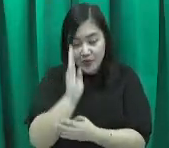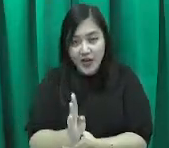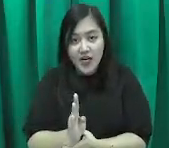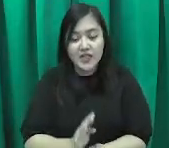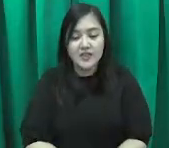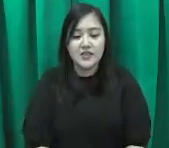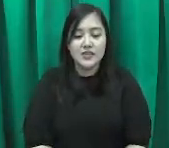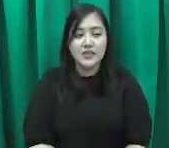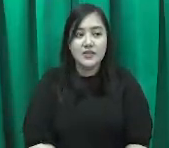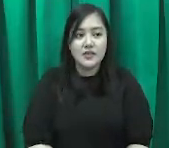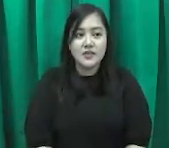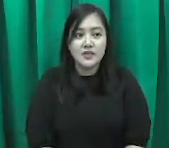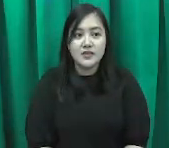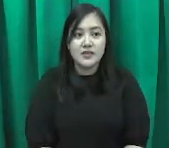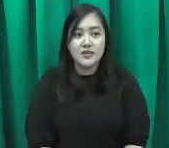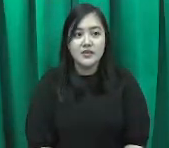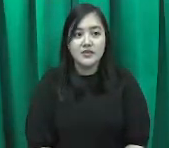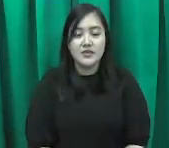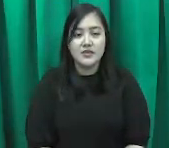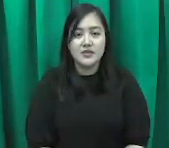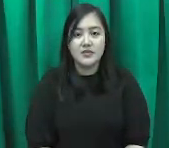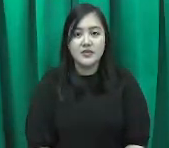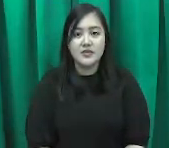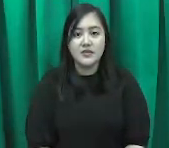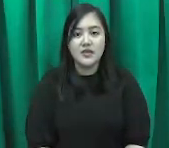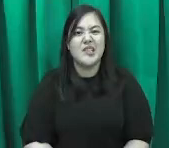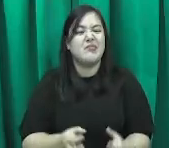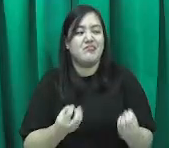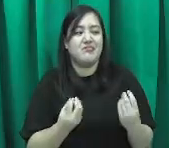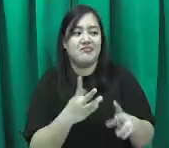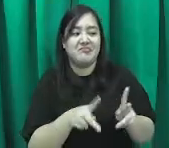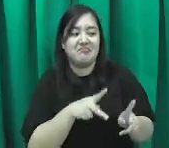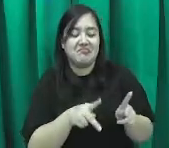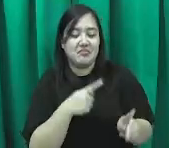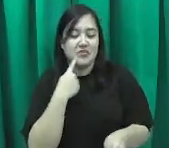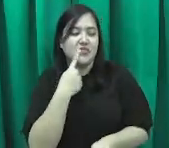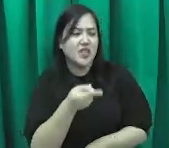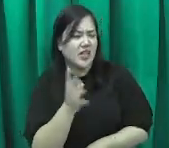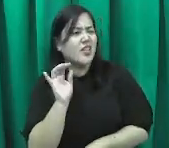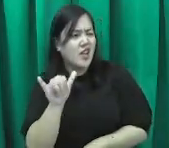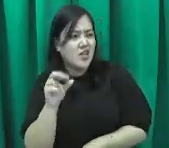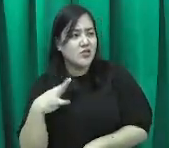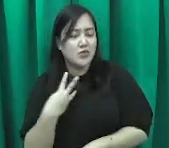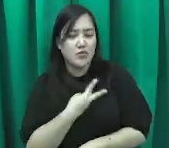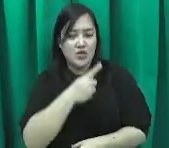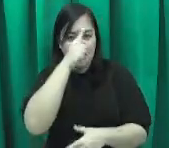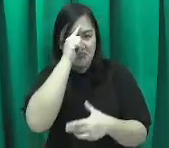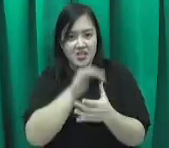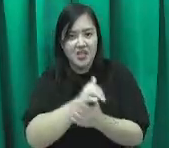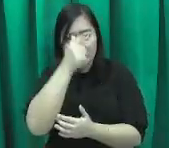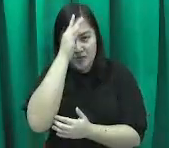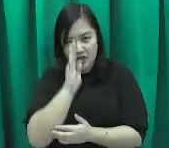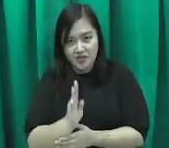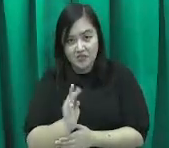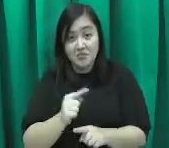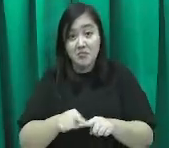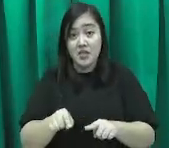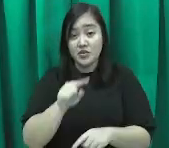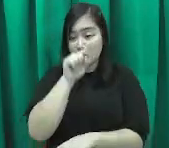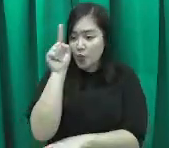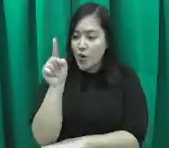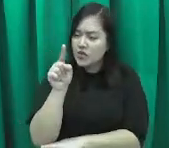atin, naniniwala naman kami sa Diyos eh. Mm-hmm. Yeah. Oh, pero ang tanong doon, sunusunod mo ba? Yun. Ang salita ng Diyos. Tama,